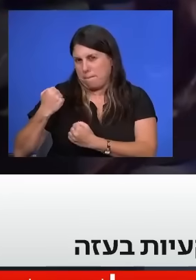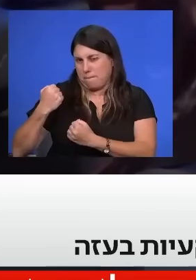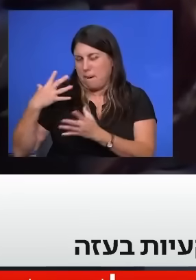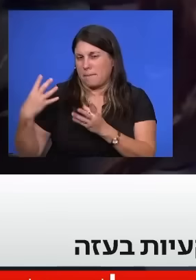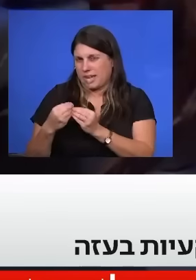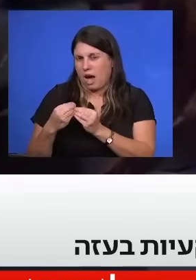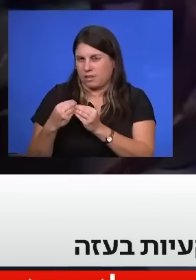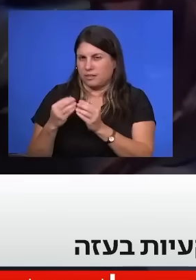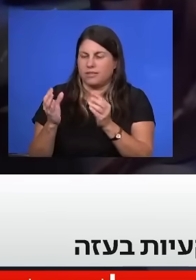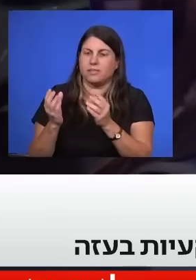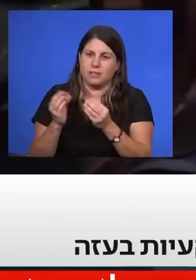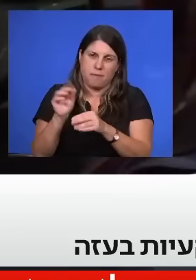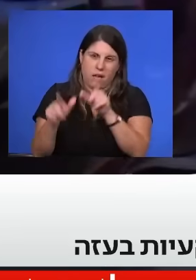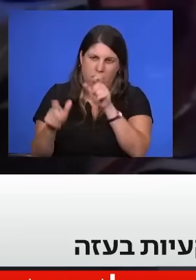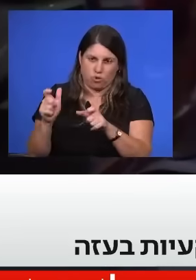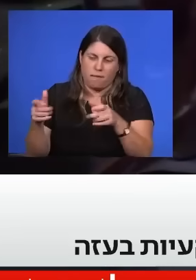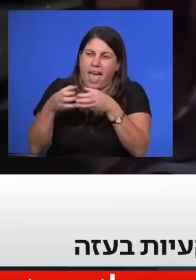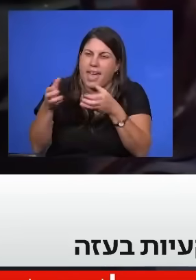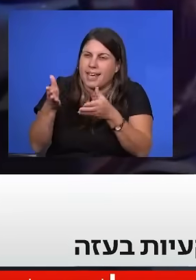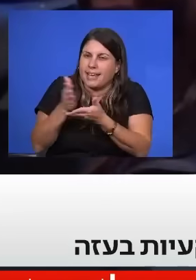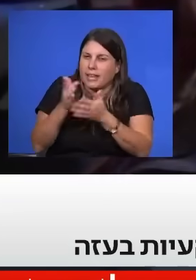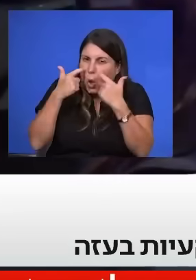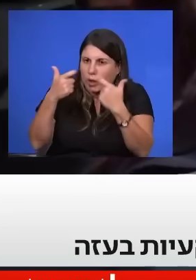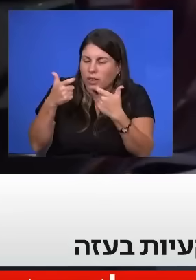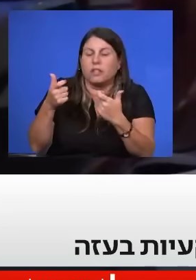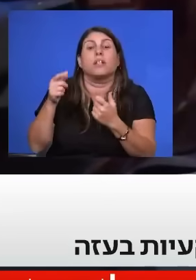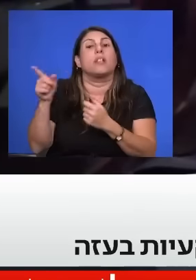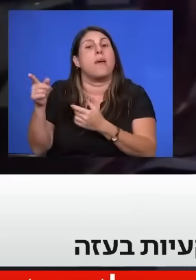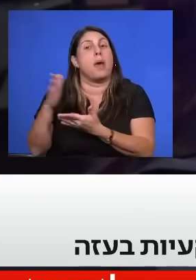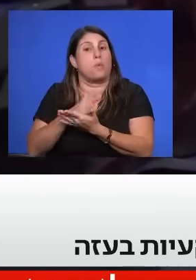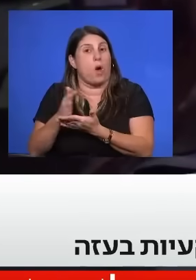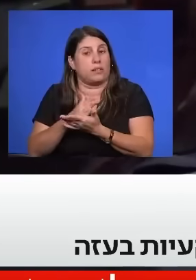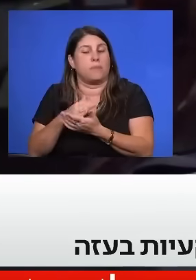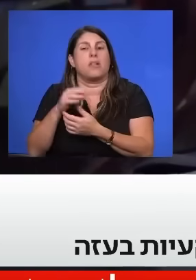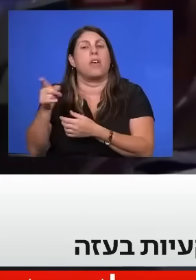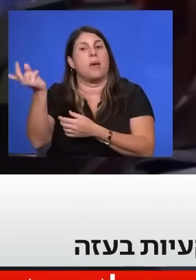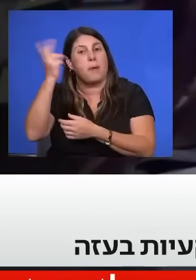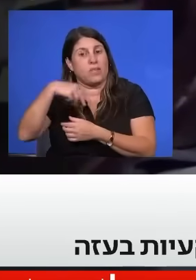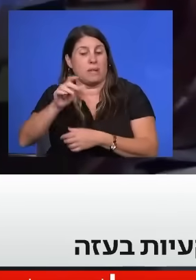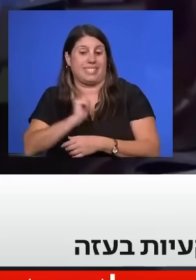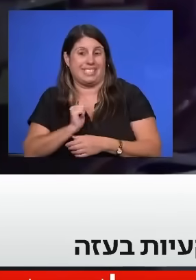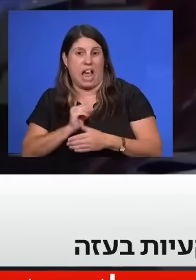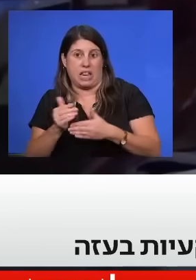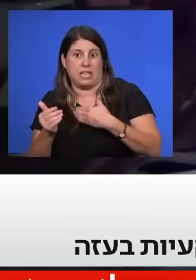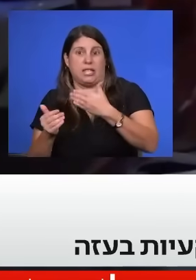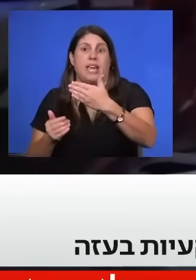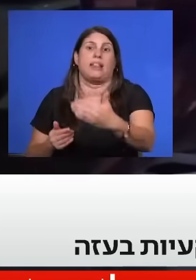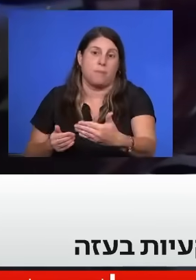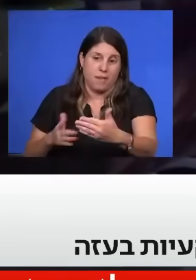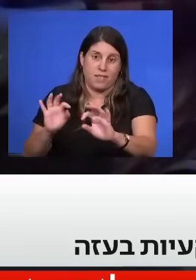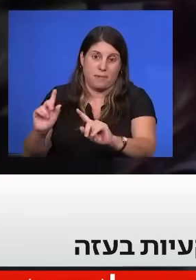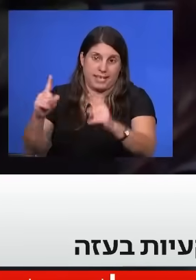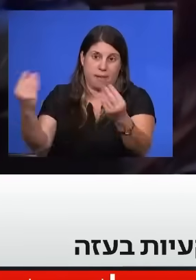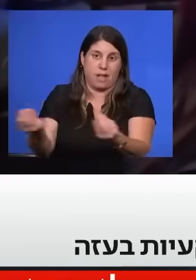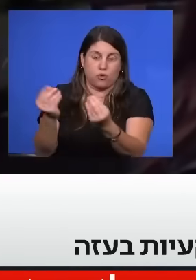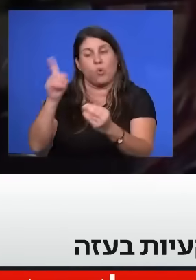בסוף נערכים בהגנה על היישוב, מבינים שצהל הוא קו אחד קדימה, ואם יקרה משהו, יודעים לטפל את זה ביחד עם